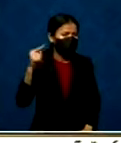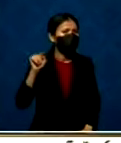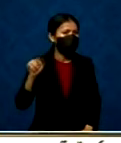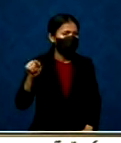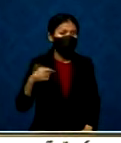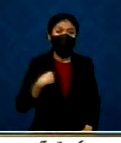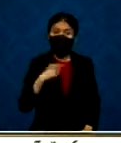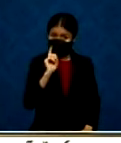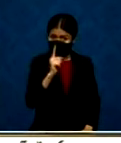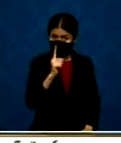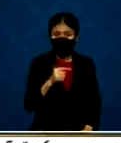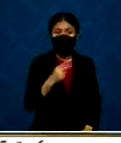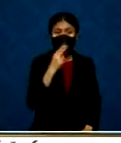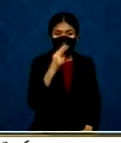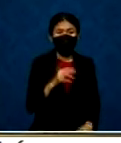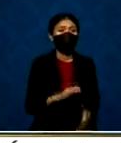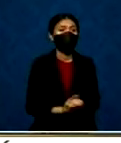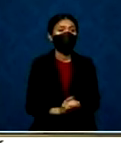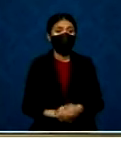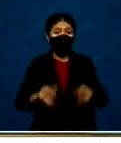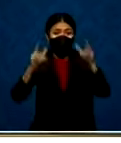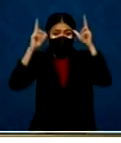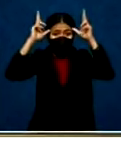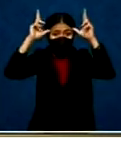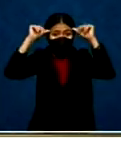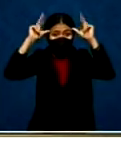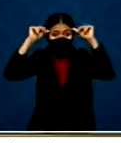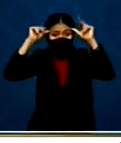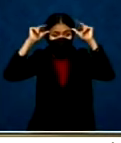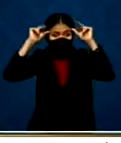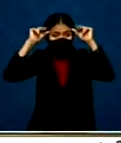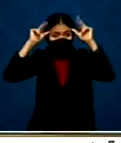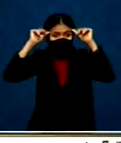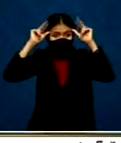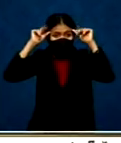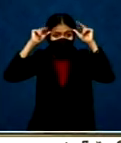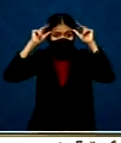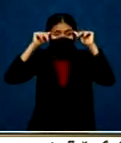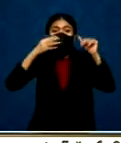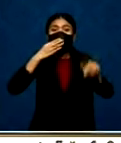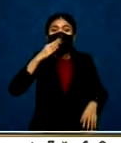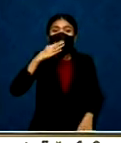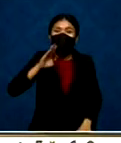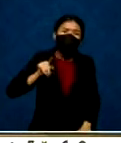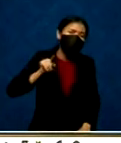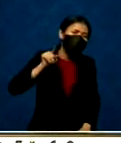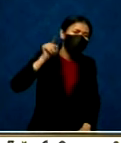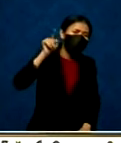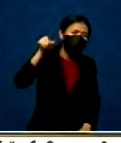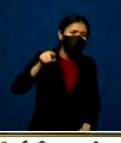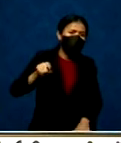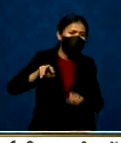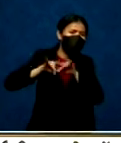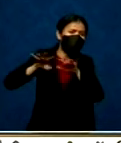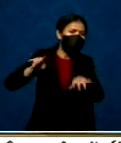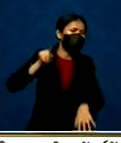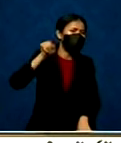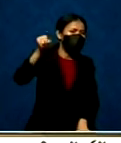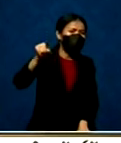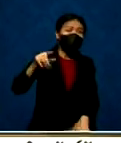ไปไม่ได้ครับ African Horse Disease ที่เป็นโรคที่อยู่ในแอฟริกาจะมาระบาด ทำให้ม้าในประเทศไทยตายเป็นจำนวนมากอัตราตายมาก